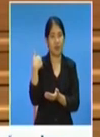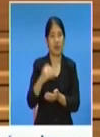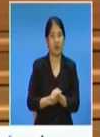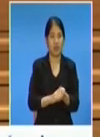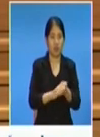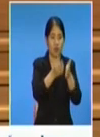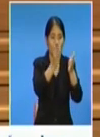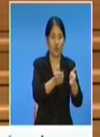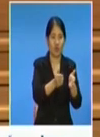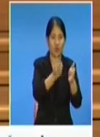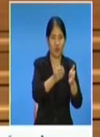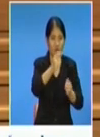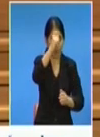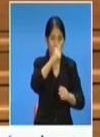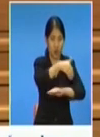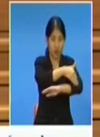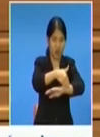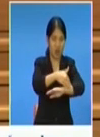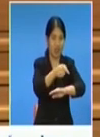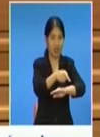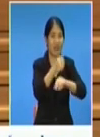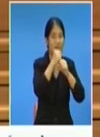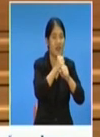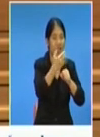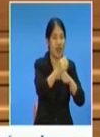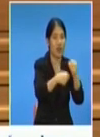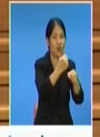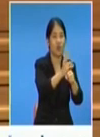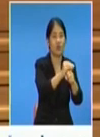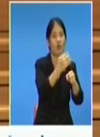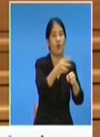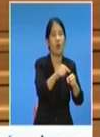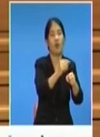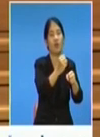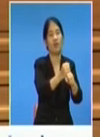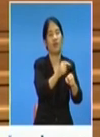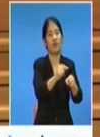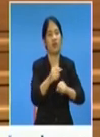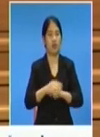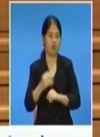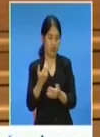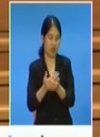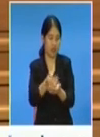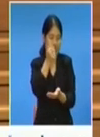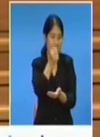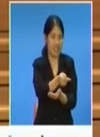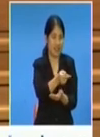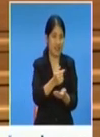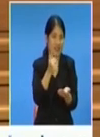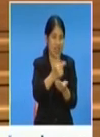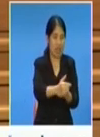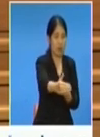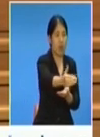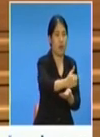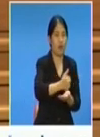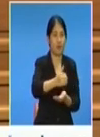มานั่งออกแบบที่ทำงานมานั่งออกแบบหน้าที่ทำงานตัวเองแล้วล็อกกันแบบน่ารักน่าชังม